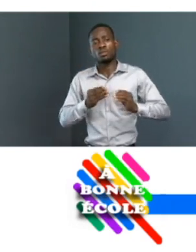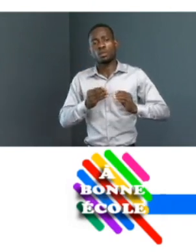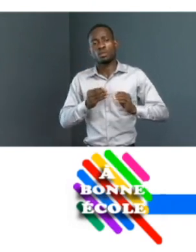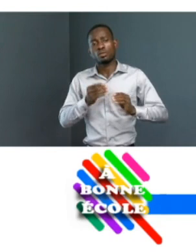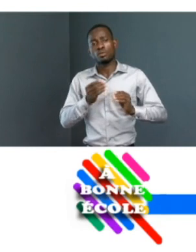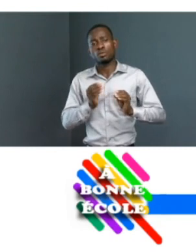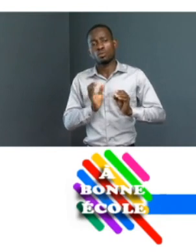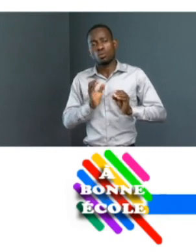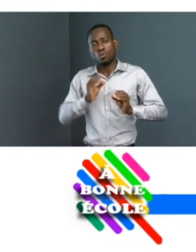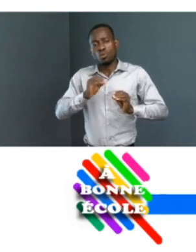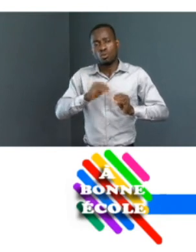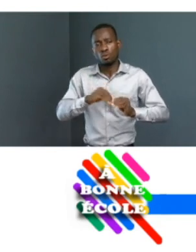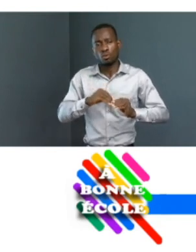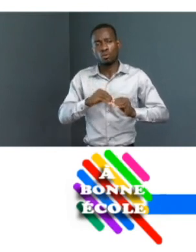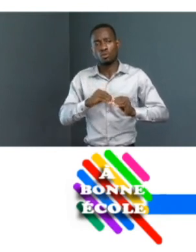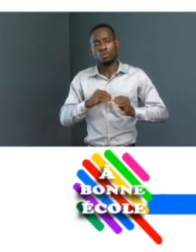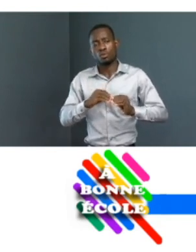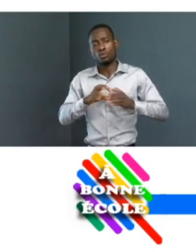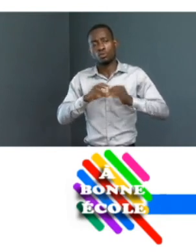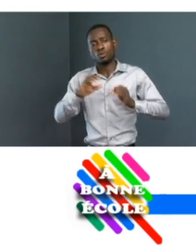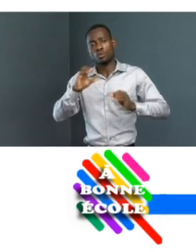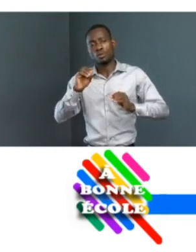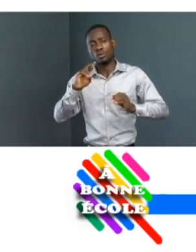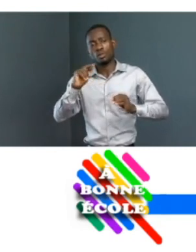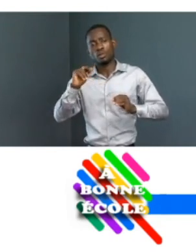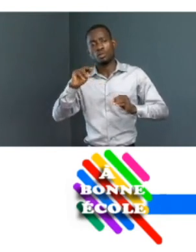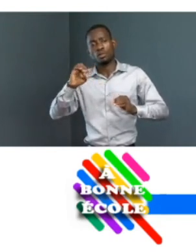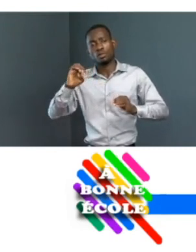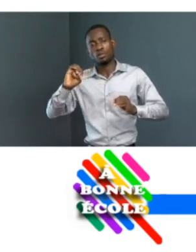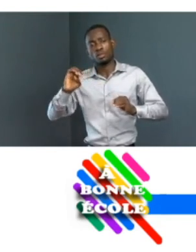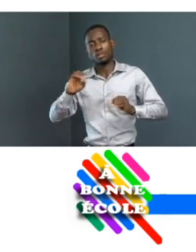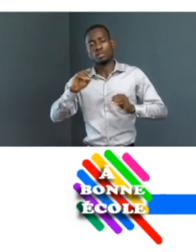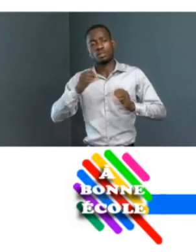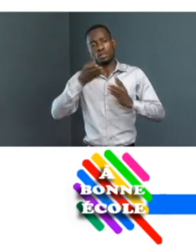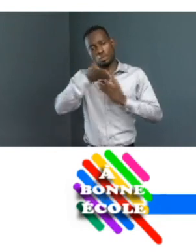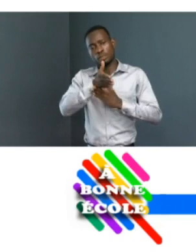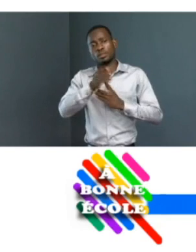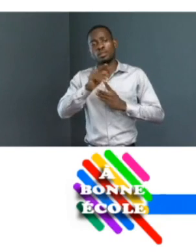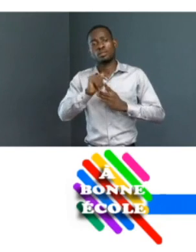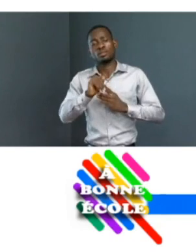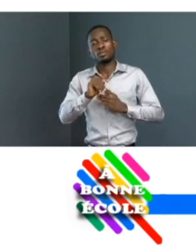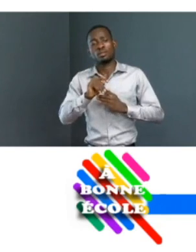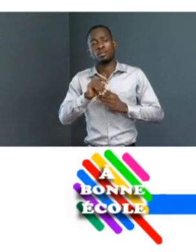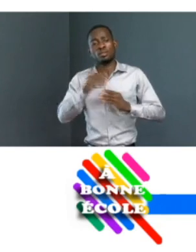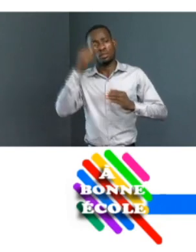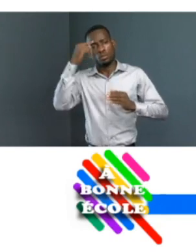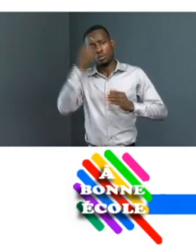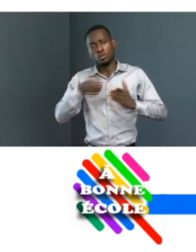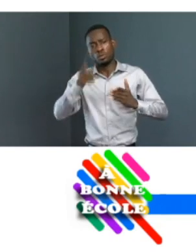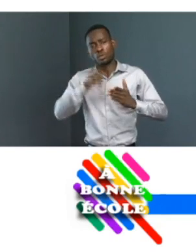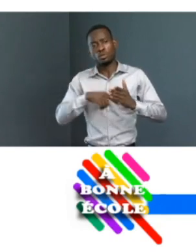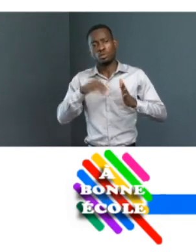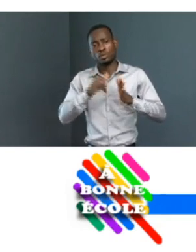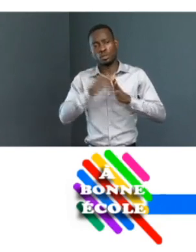conjonctive, de la cornée, plutôt, vous m'excusez, de la cornée transparente. Pour corriger